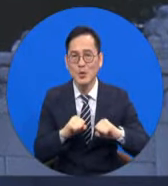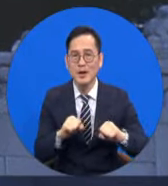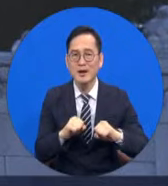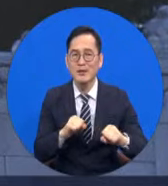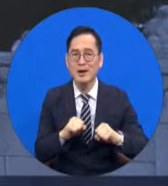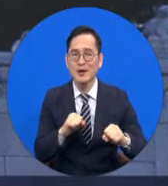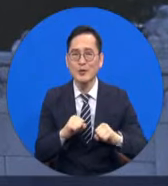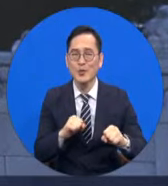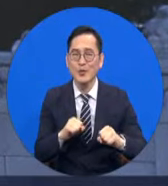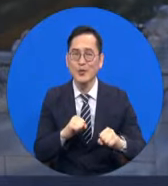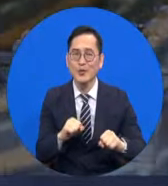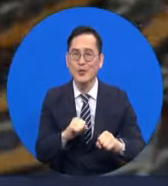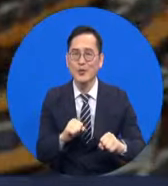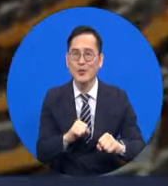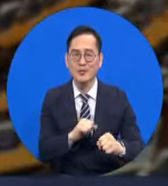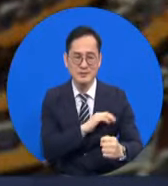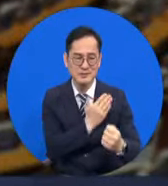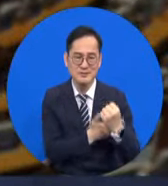달라집니다.